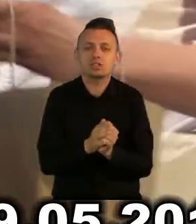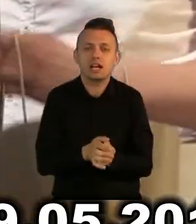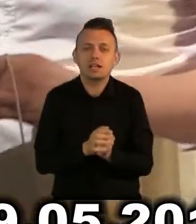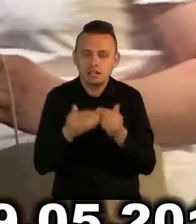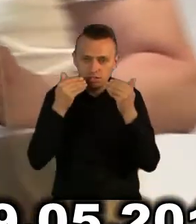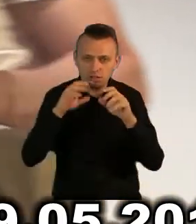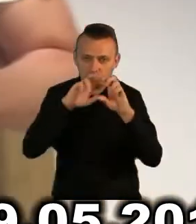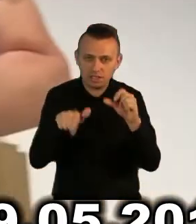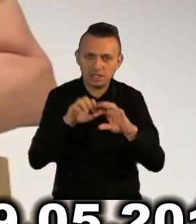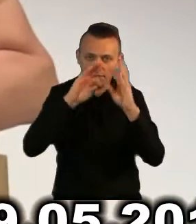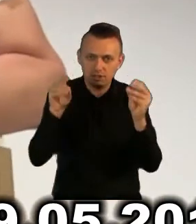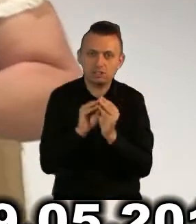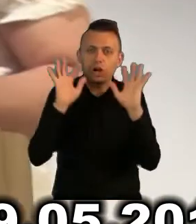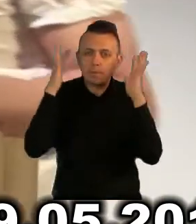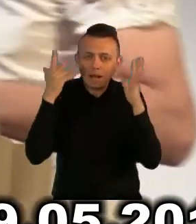także